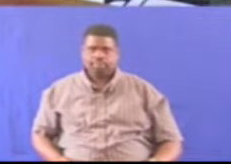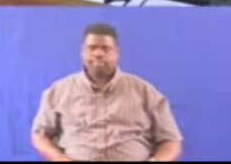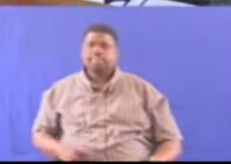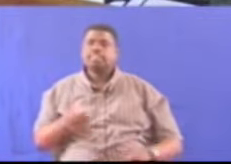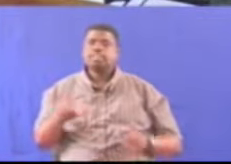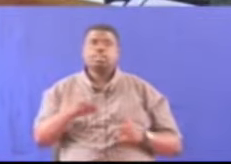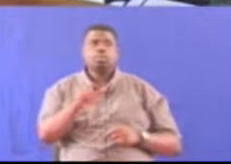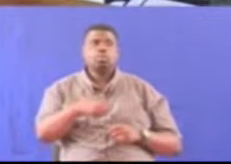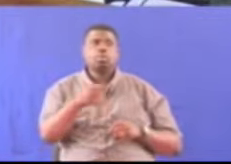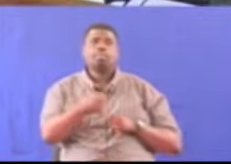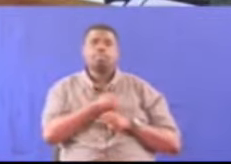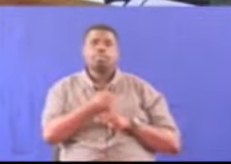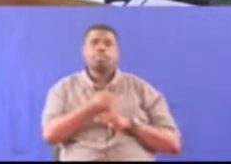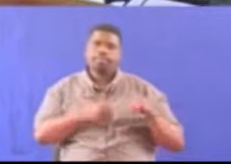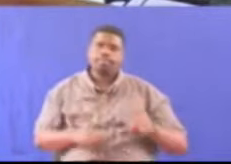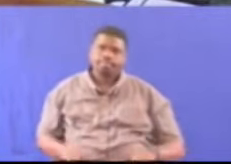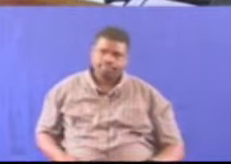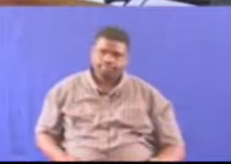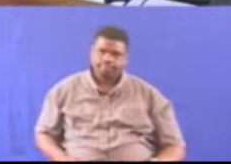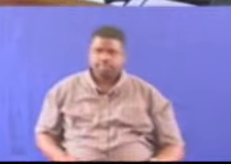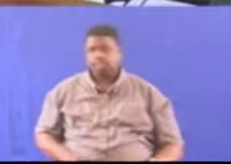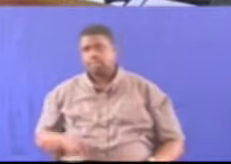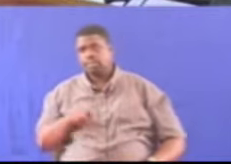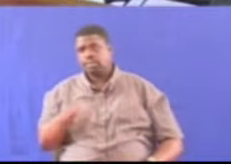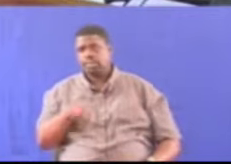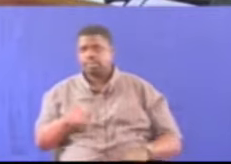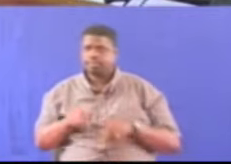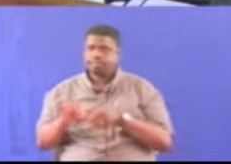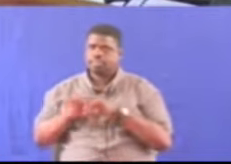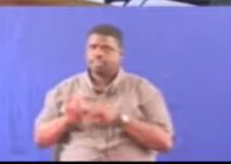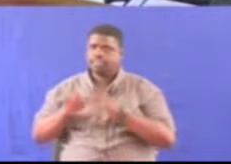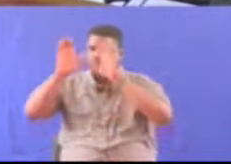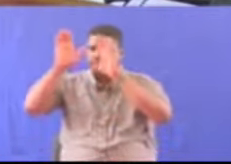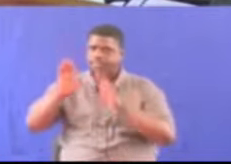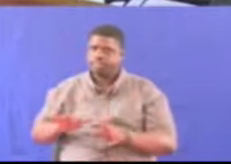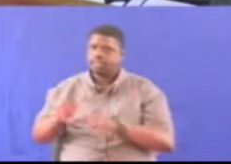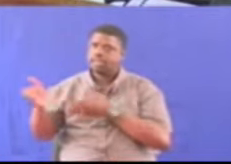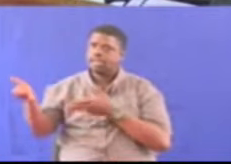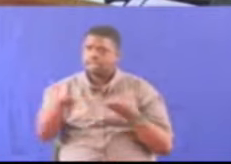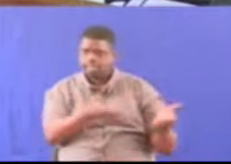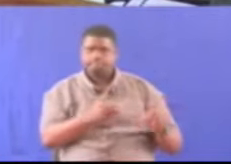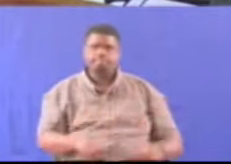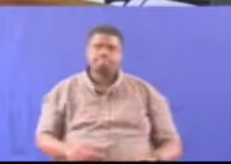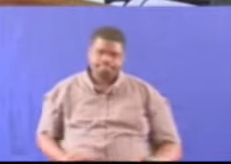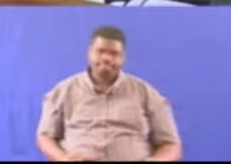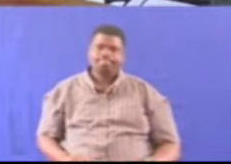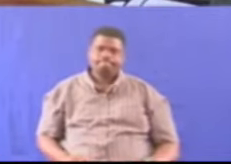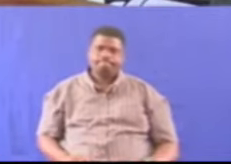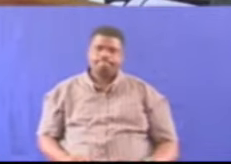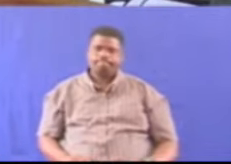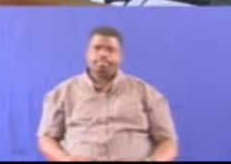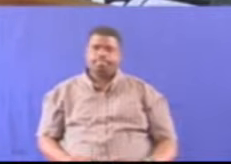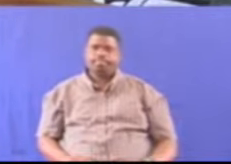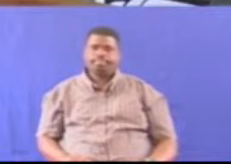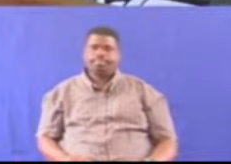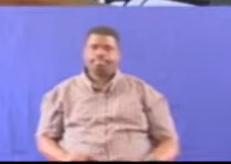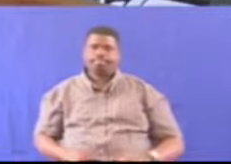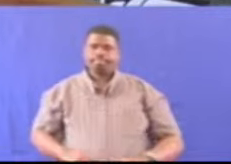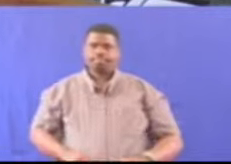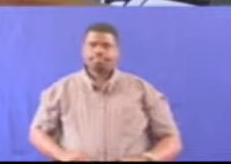Secretariat ya bunge ambayo shiriki kwenye kampeni, karibuni simame hapo.